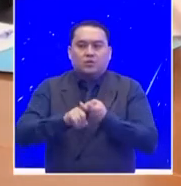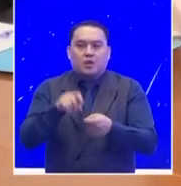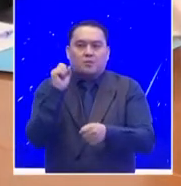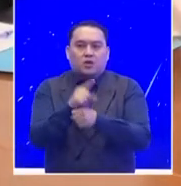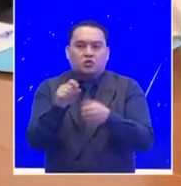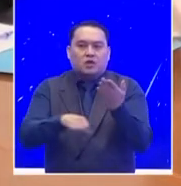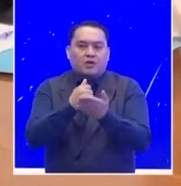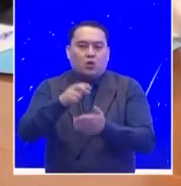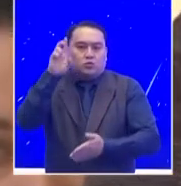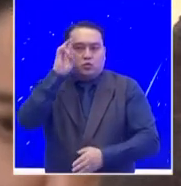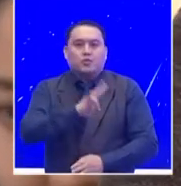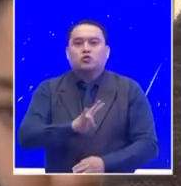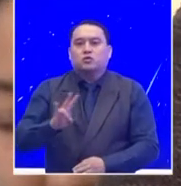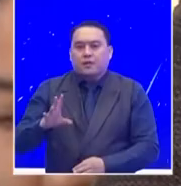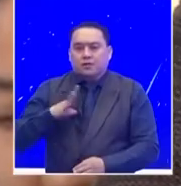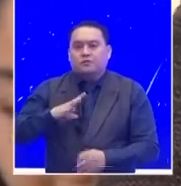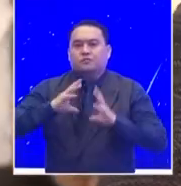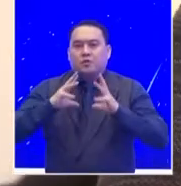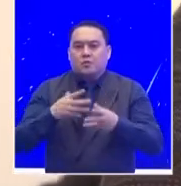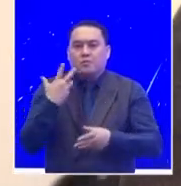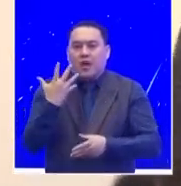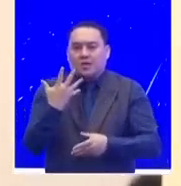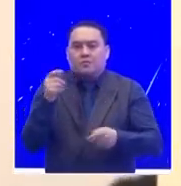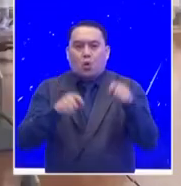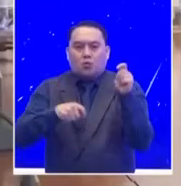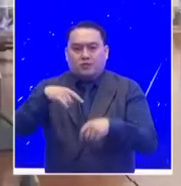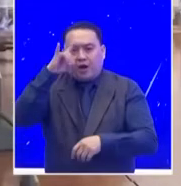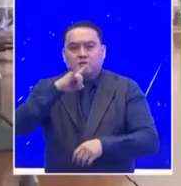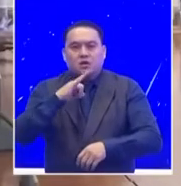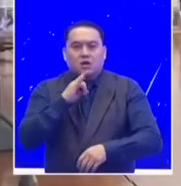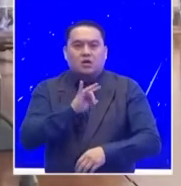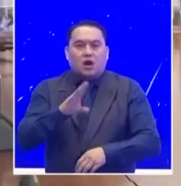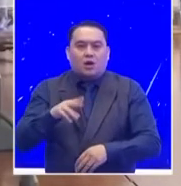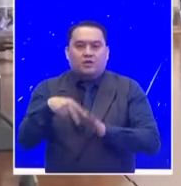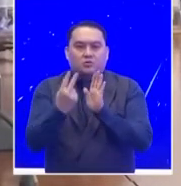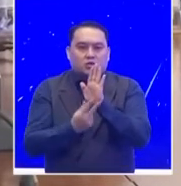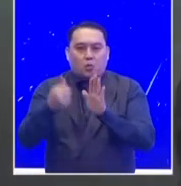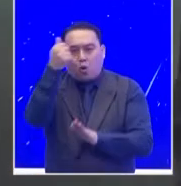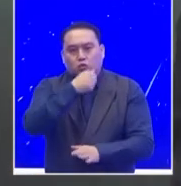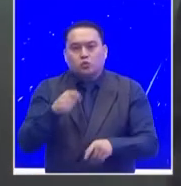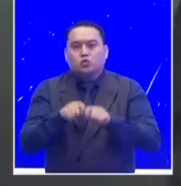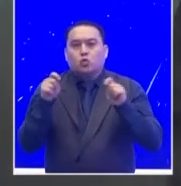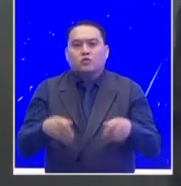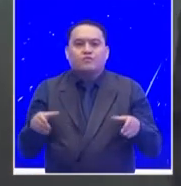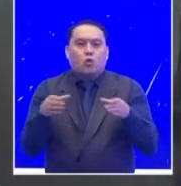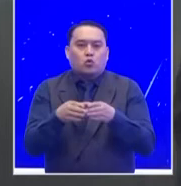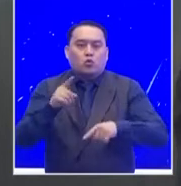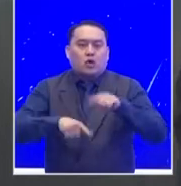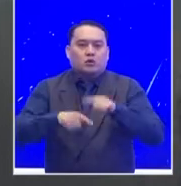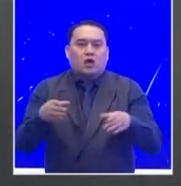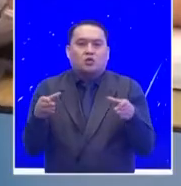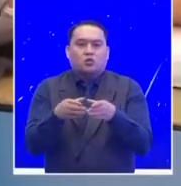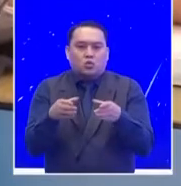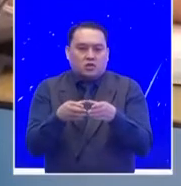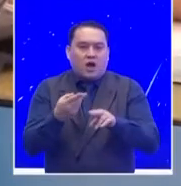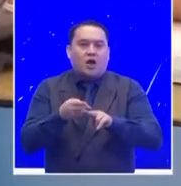поручением Елбасы Нурсултана Назарбаева на 5-м всемирном курултае казахов в республике в 2018 году был создан фонд от Андастар